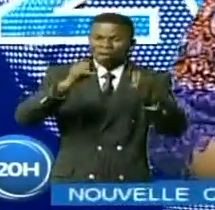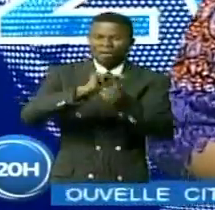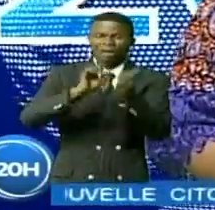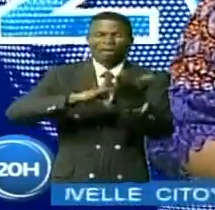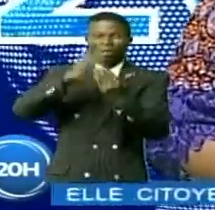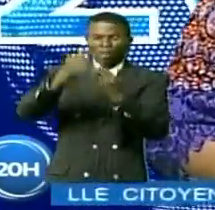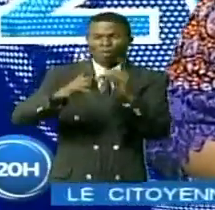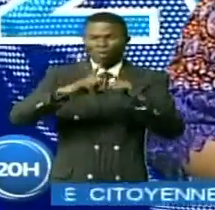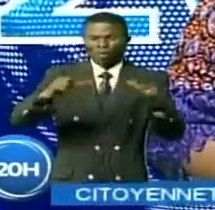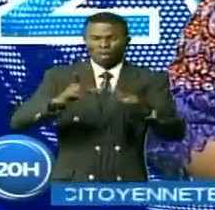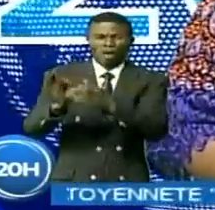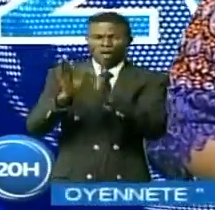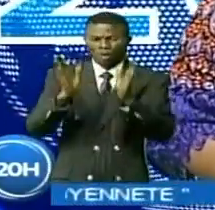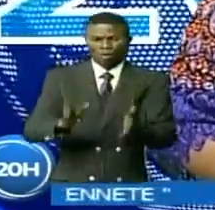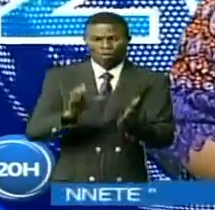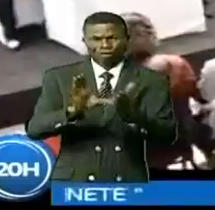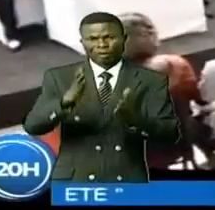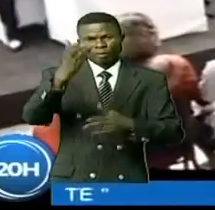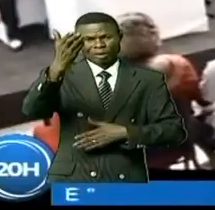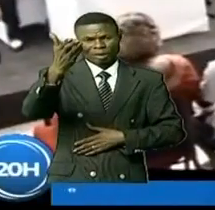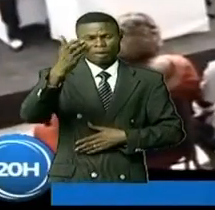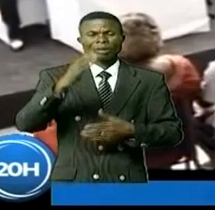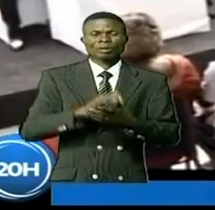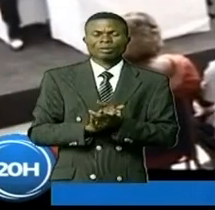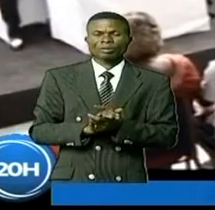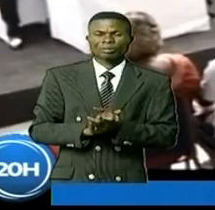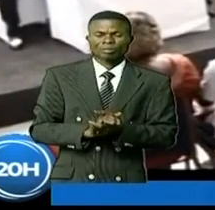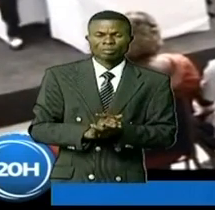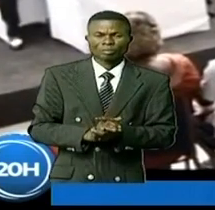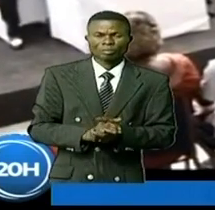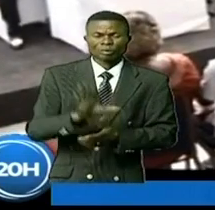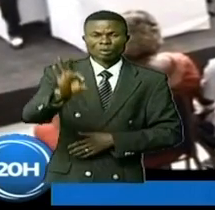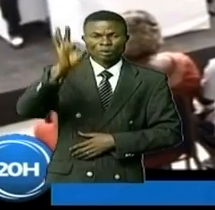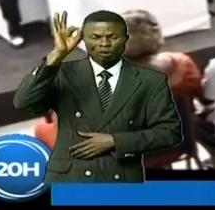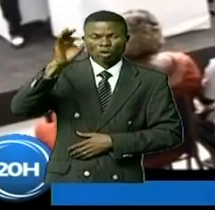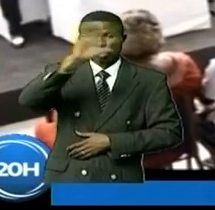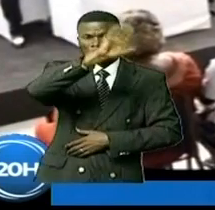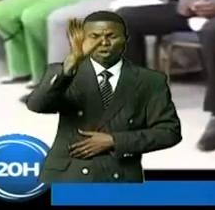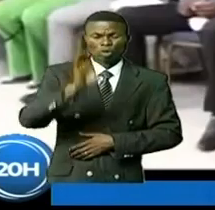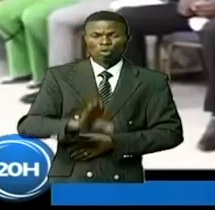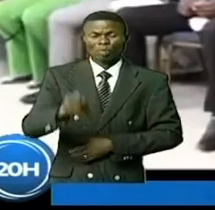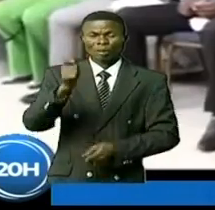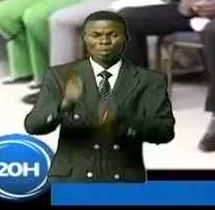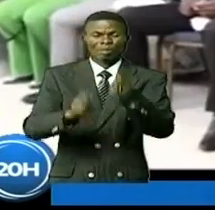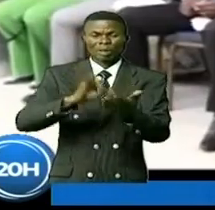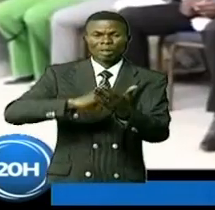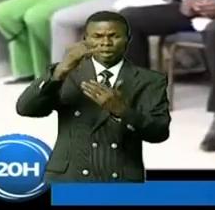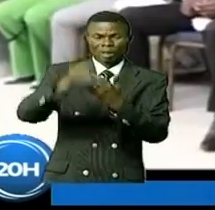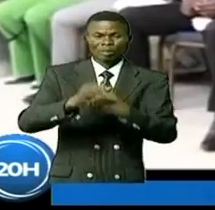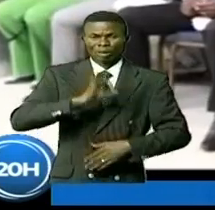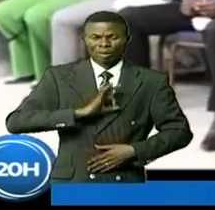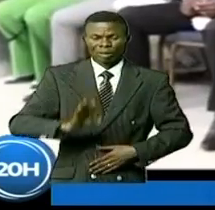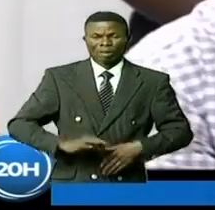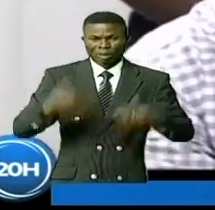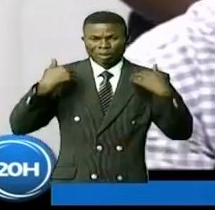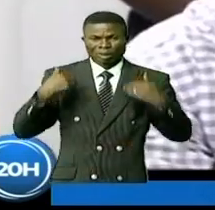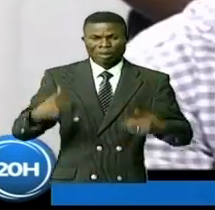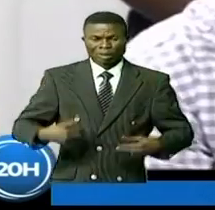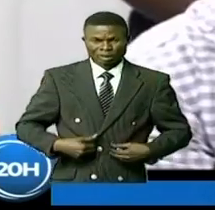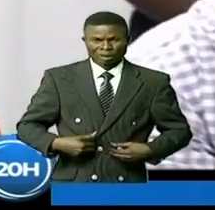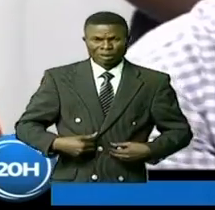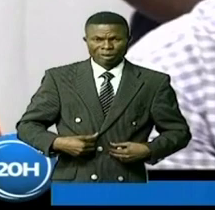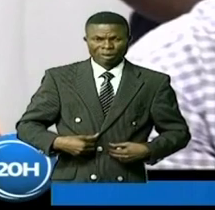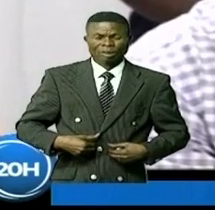par son coordonnateur Alain Bikaï. Matete a été choisi comme commune pilote du projet Fati Santé initié par le docteur